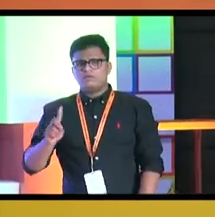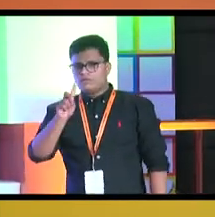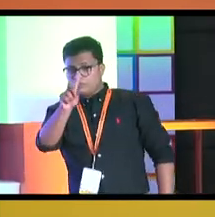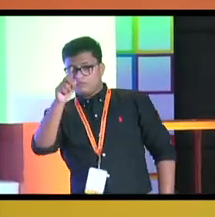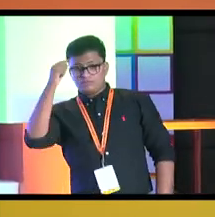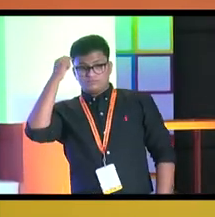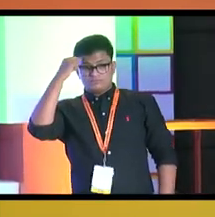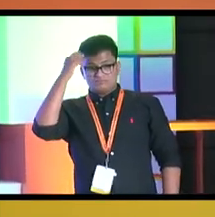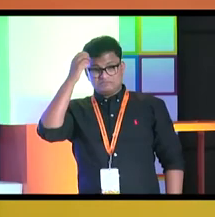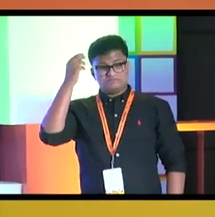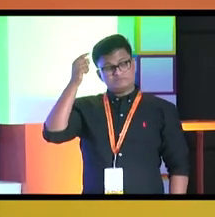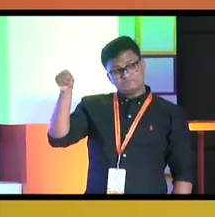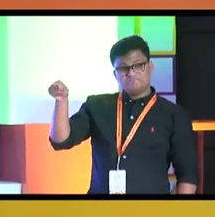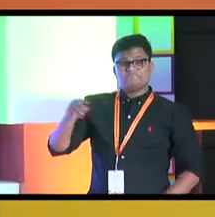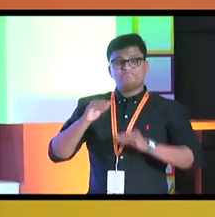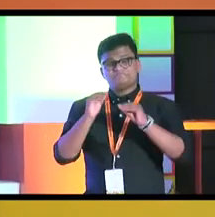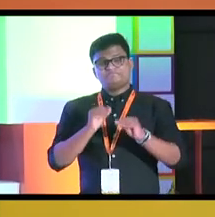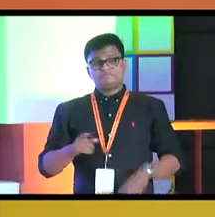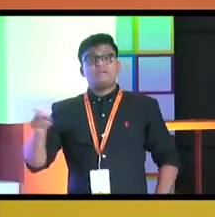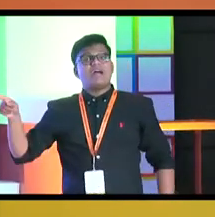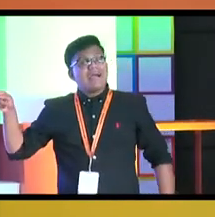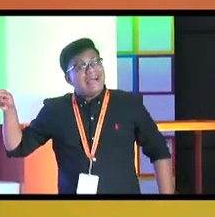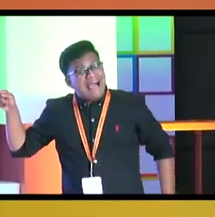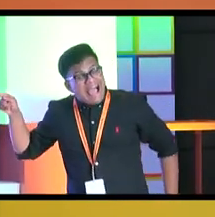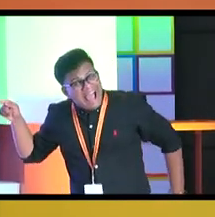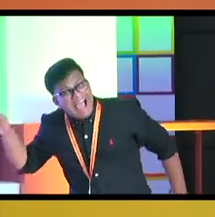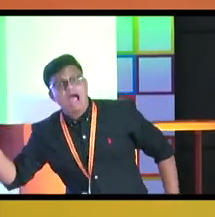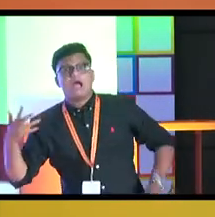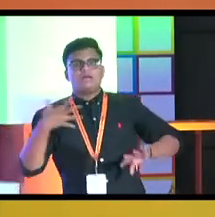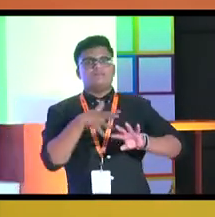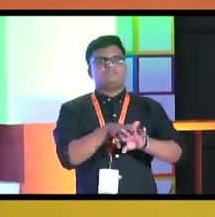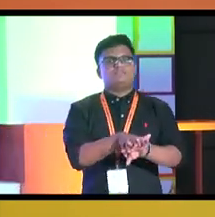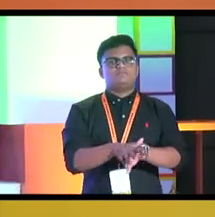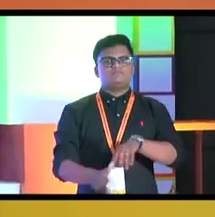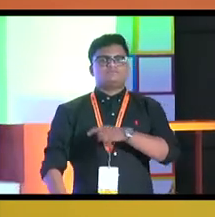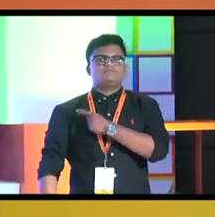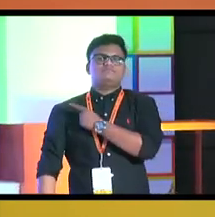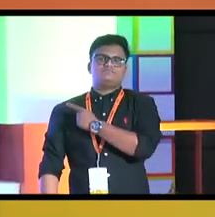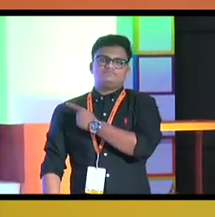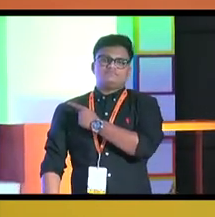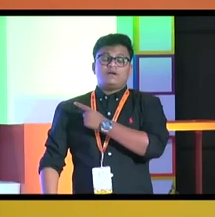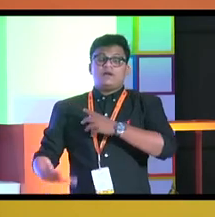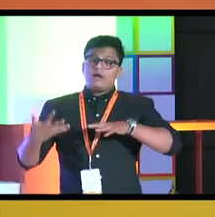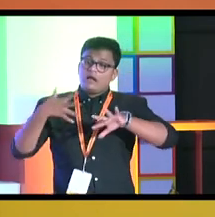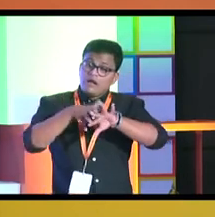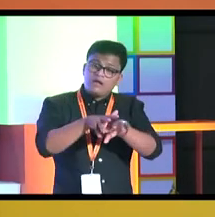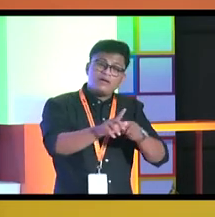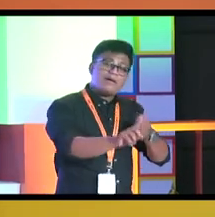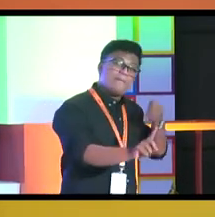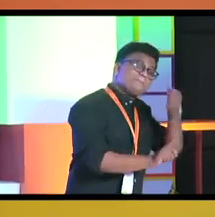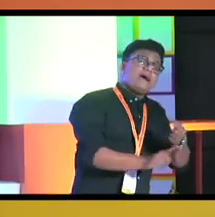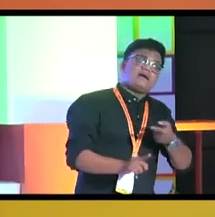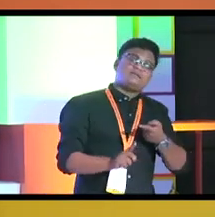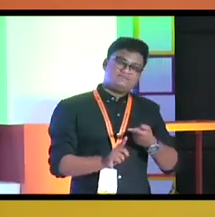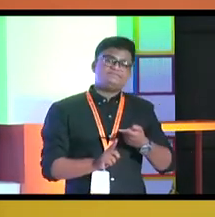मेंटली रिटार्डेड बच्चे को. तो ये है इंक्लूसिव का जादू, ये है इंक्लूसिव का इम्पैक्ट, ये है इंक्लूसिव